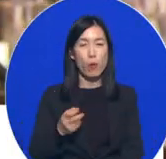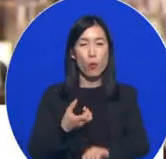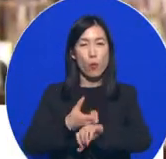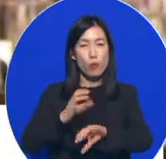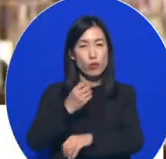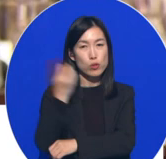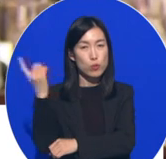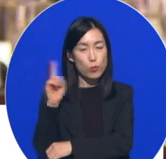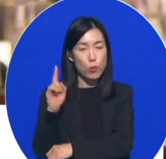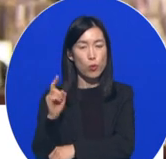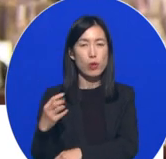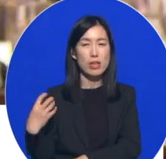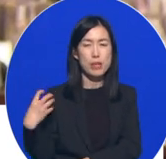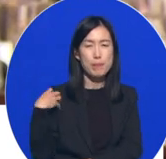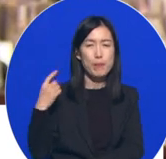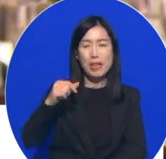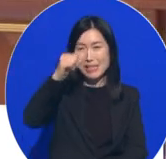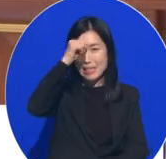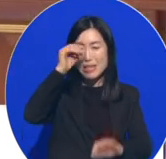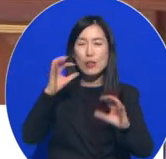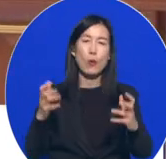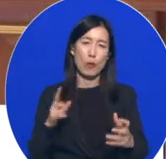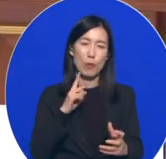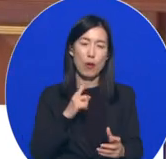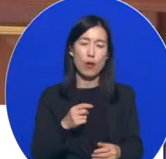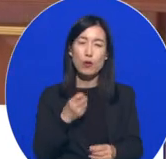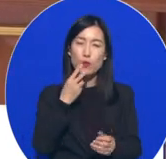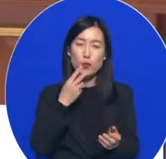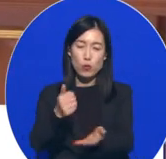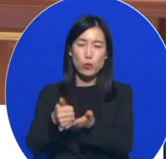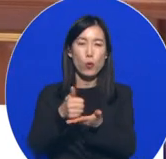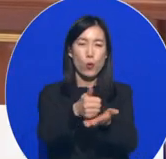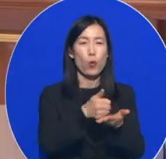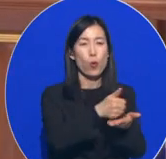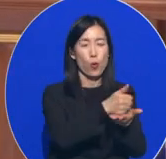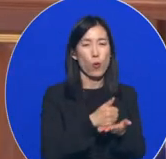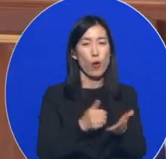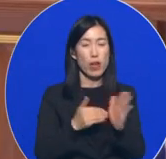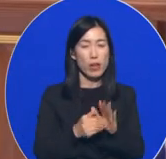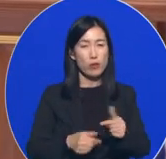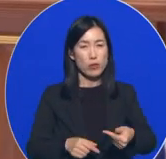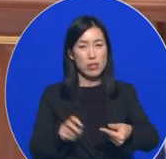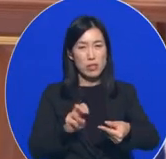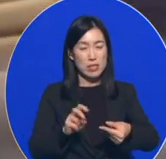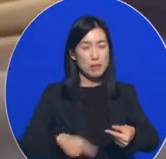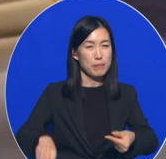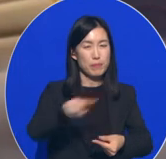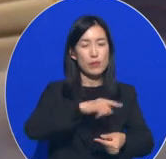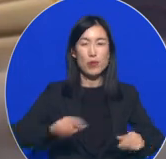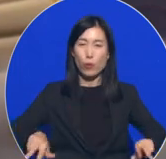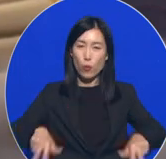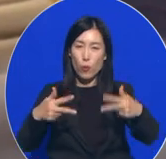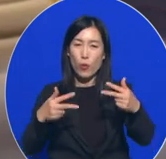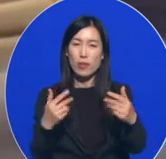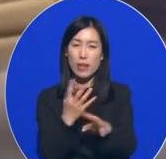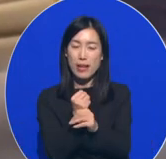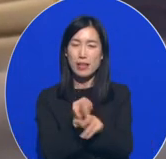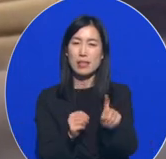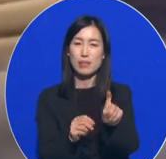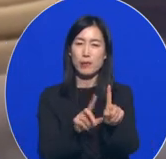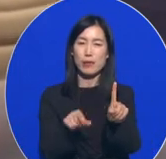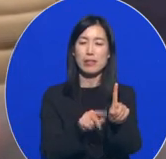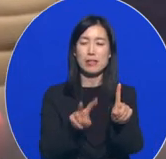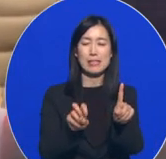따르면 의장국인 인도는 관계국 보낸 초청장에 G20 정상들의 화상 회의가 11월 2일 개최될